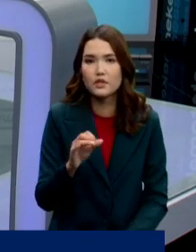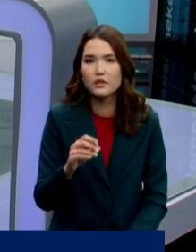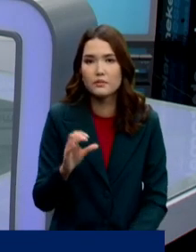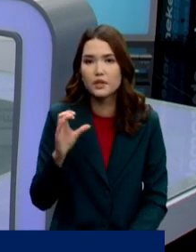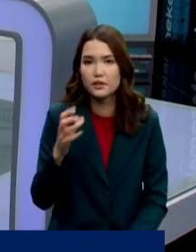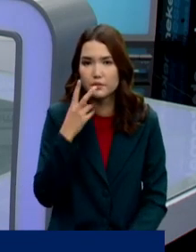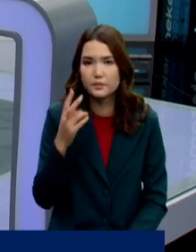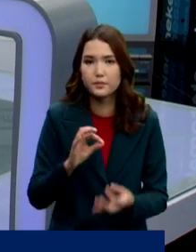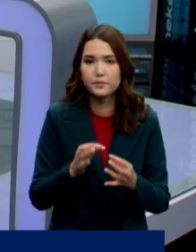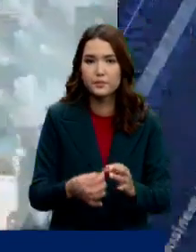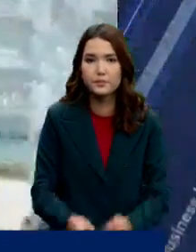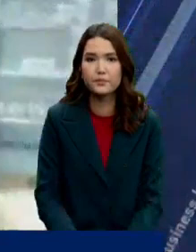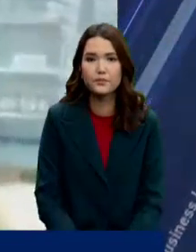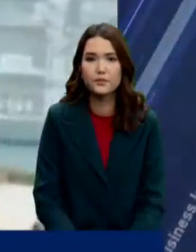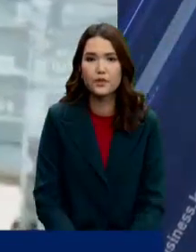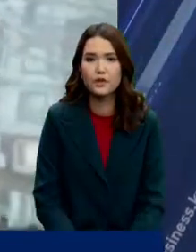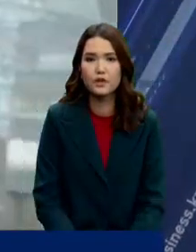тарқатады.